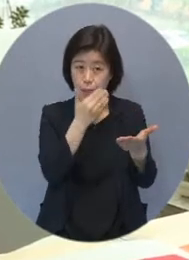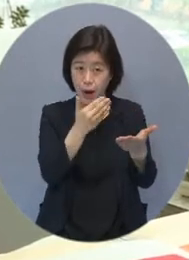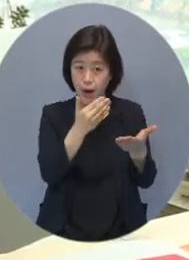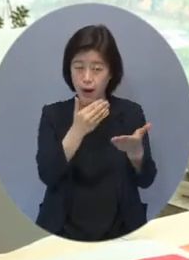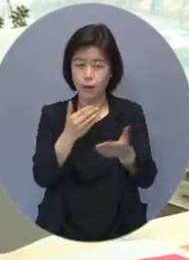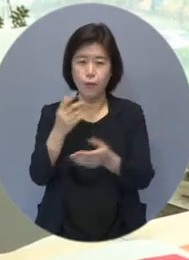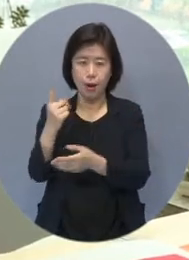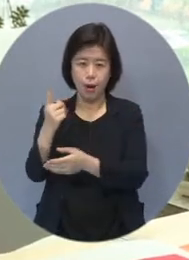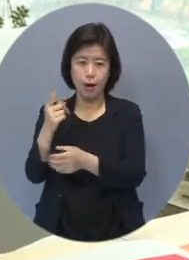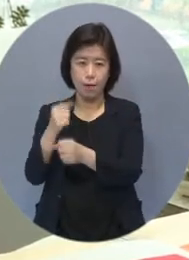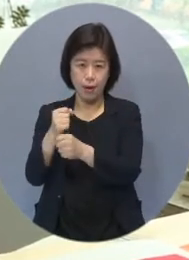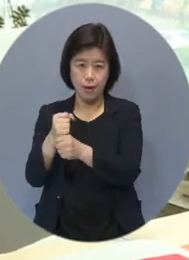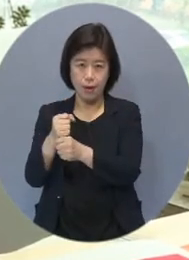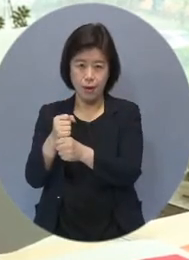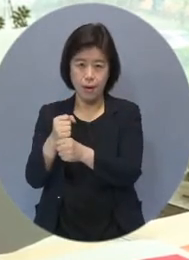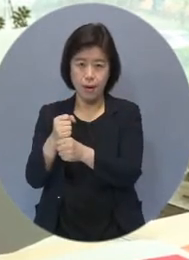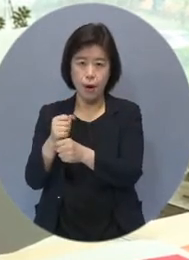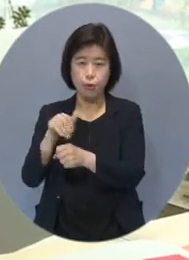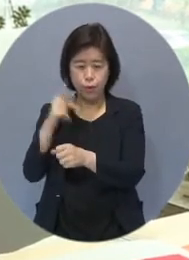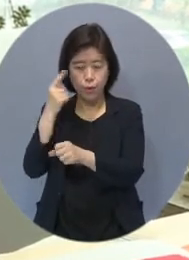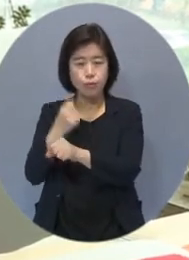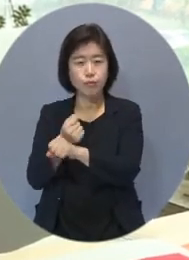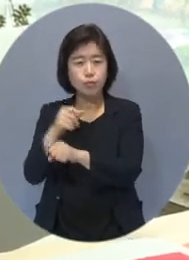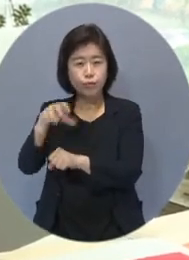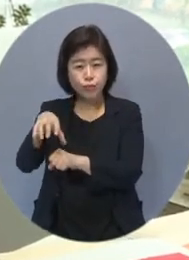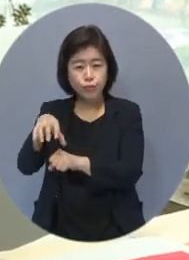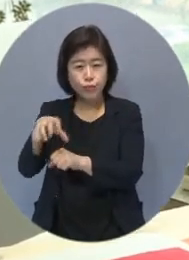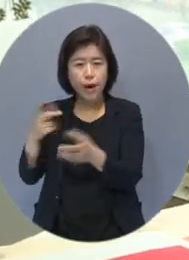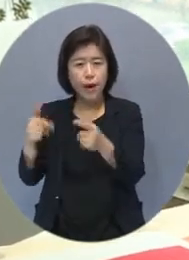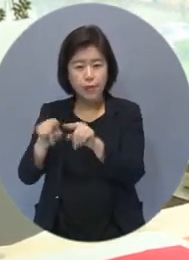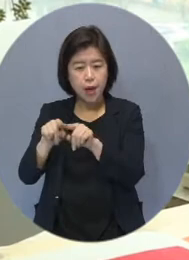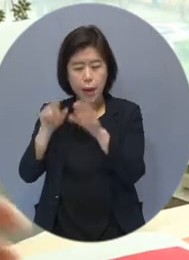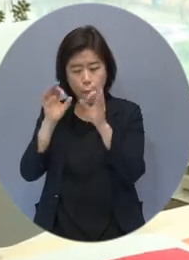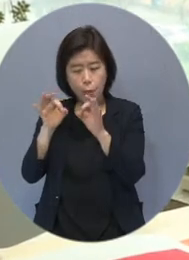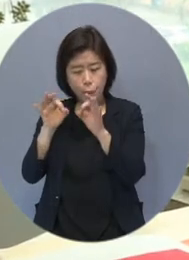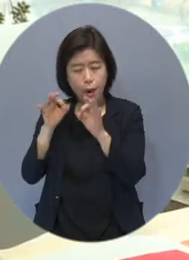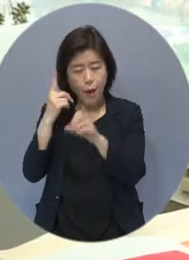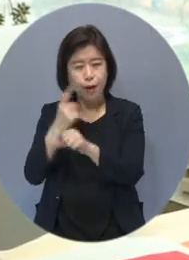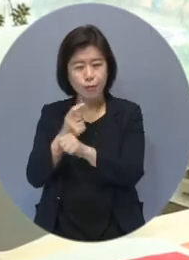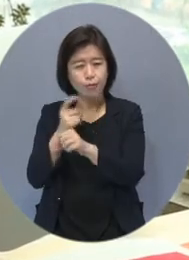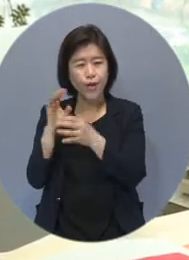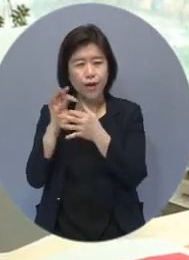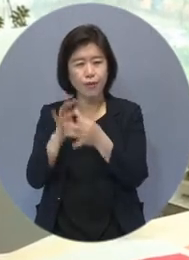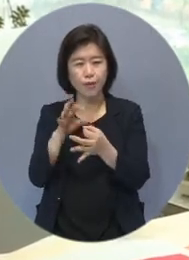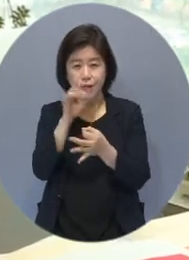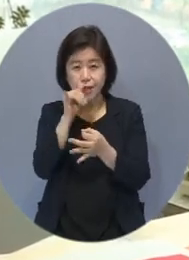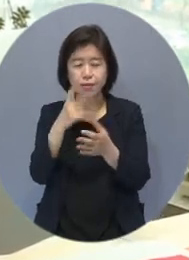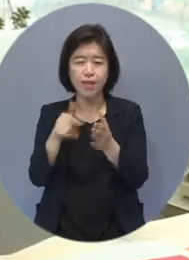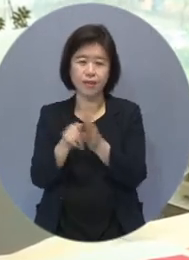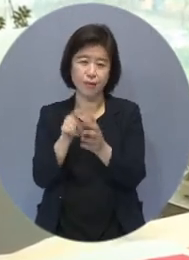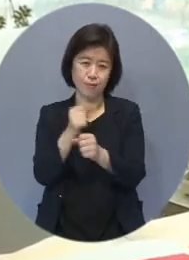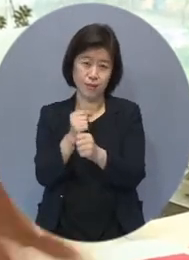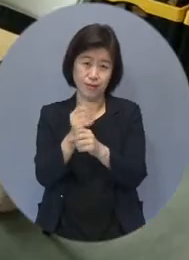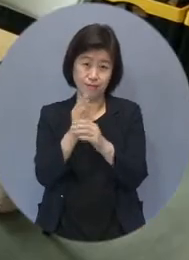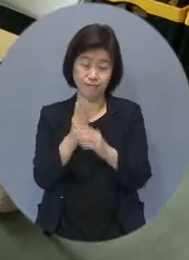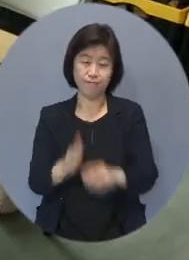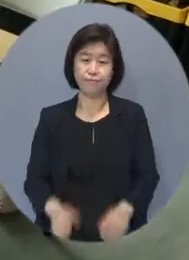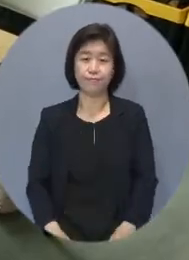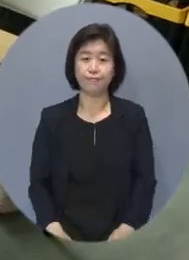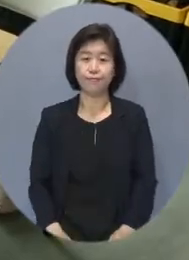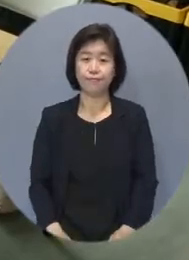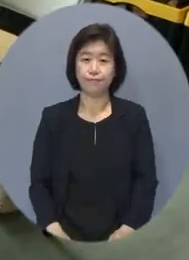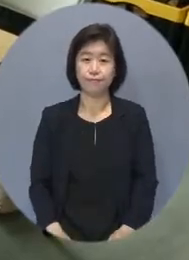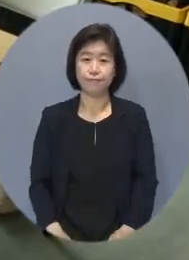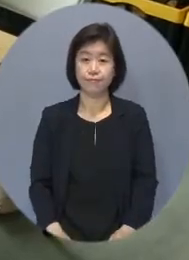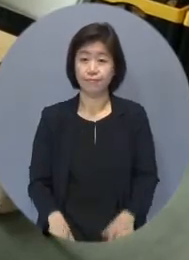수 있게끔 또 한 권은 우리 연구실에서 보관하고 같이 또 이제 볼 수 있게끔 활용을 하려고 하고 있습니다.